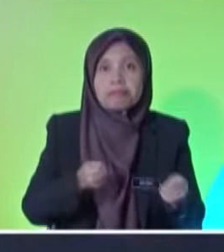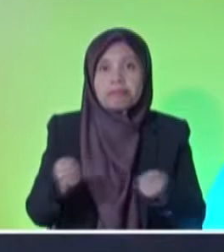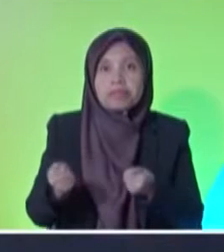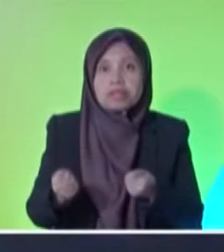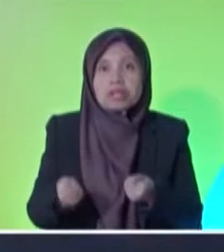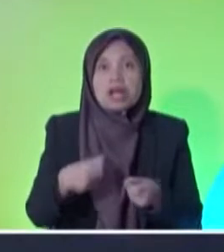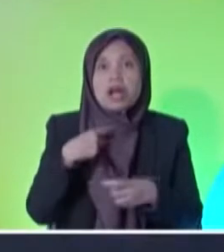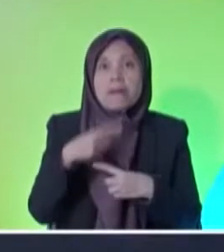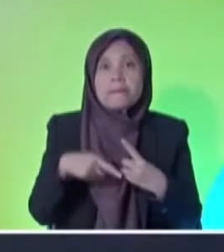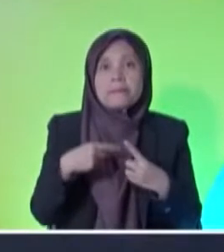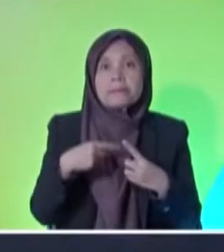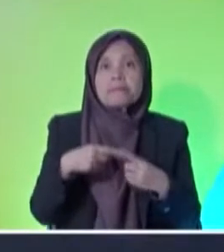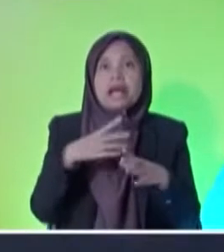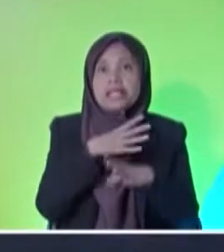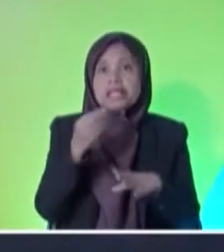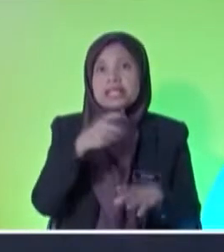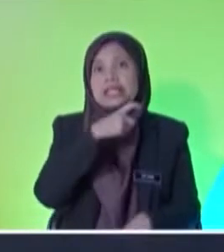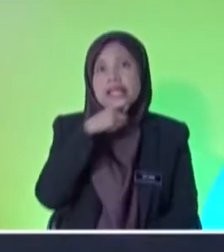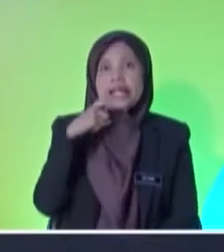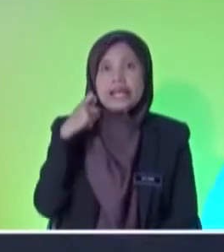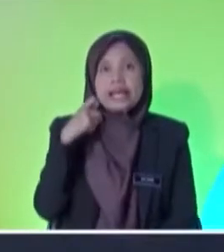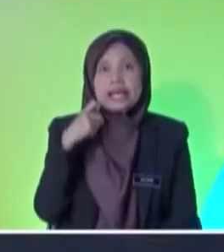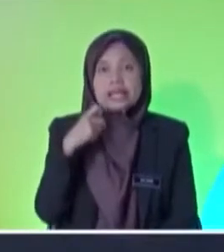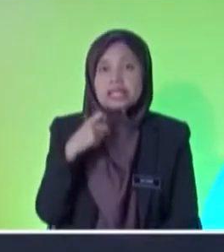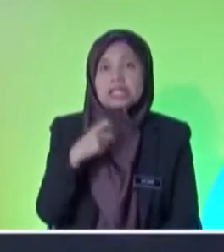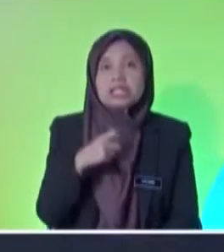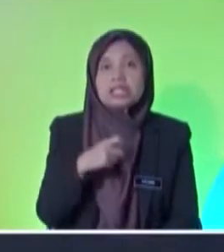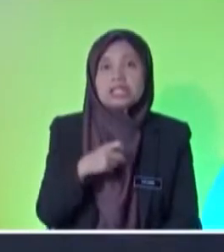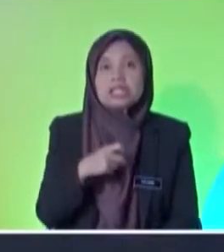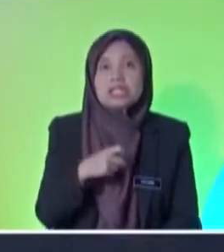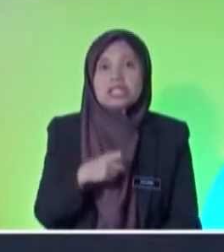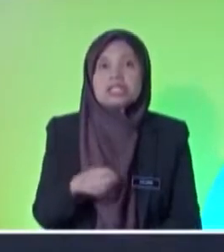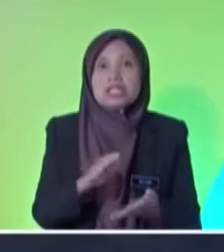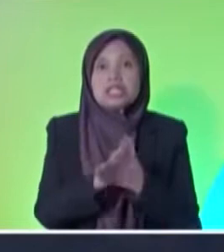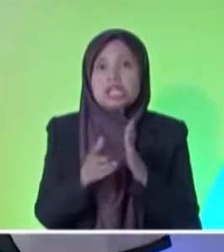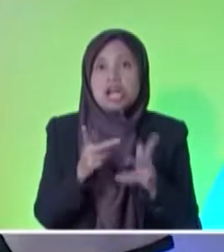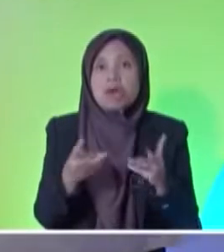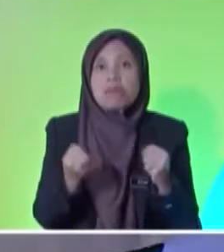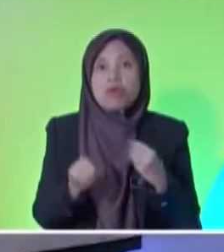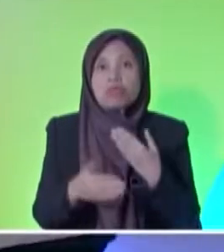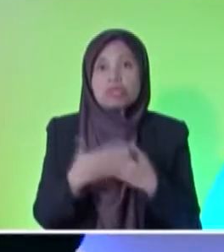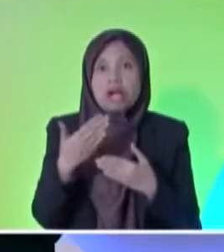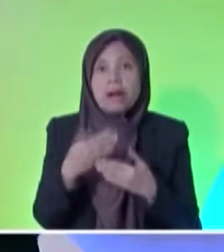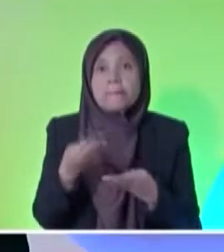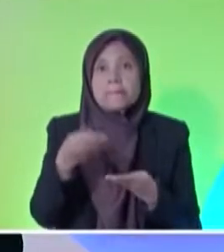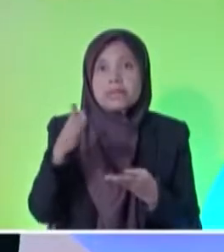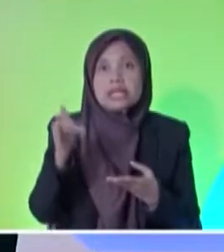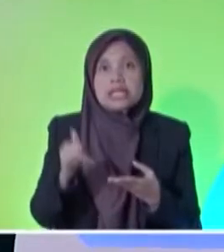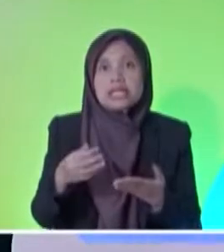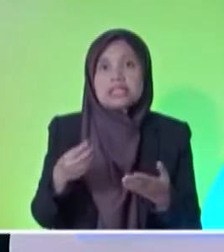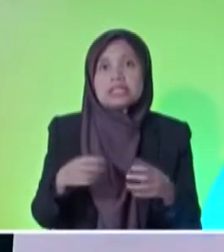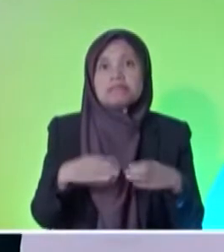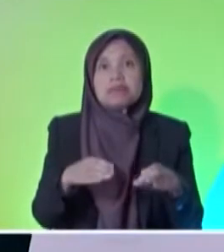karena ini tidak basah Oke kalau anak muda beliau segera boleh Oke kita mulai karena